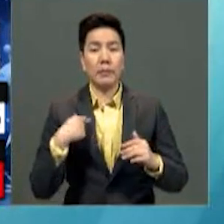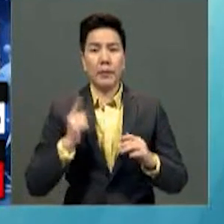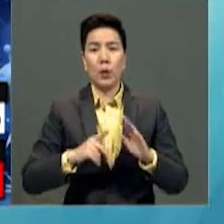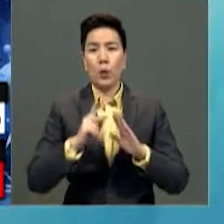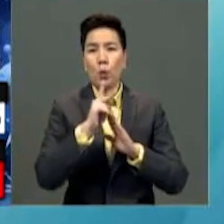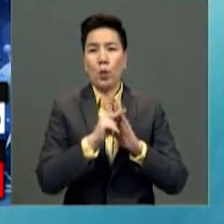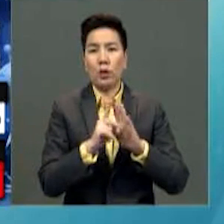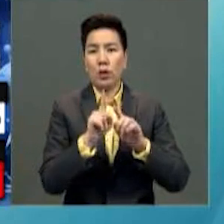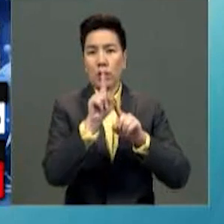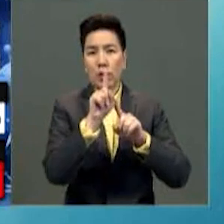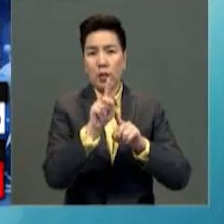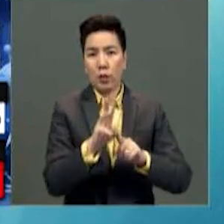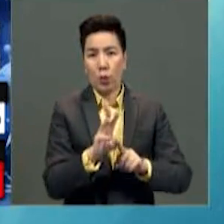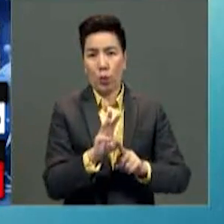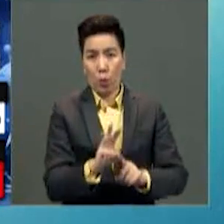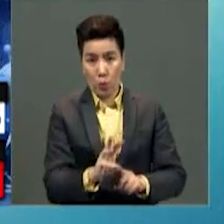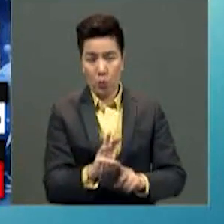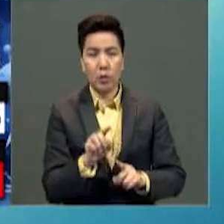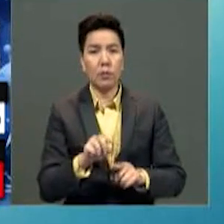คือต้องใช้ขนส่งมวลชนที่เป็นส่วนตัวนะครับเพราะฉะนั้นนี่คือสิ่งที่ทั้ง6